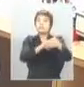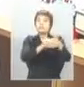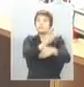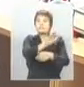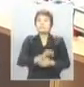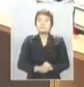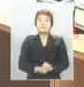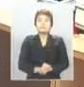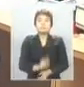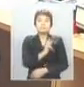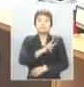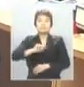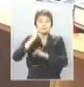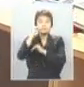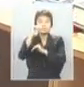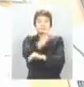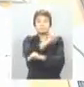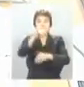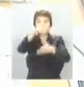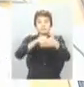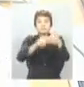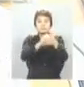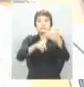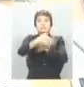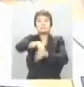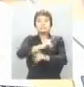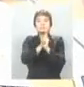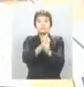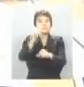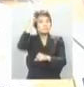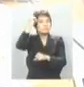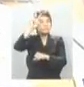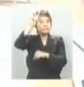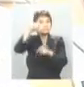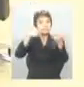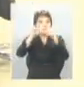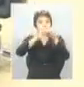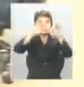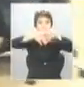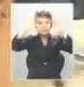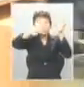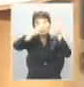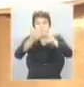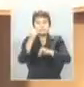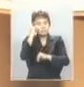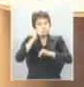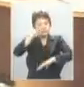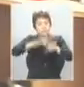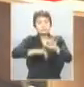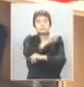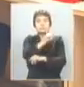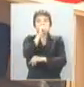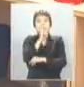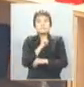ทินการเลือกตั้งโดยกำหนดวันเลือกตั้งทั่วไปให้อยู่ภายใน60วันหลังยุบสภาเบื้องต้นเป็นวันอาทิตย์ปลายเดือนมิถุนาย